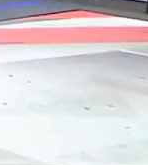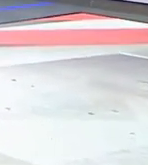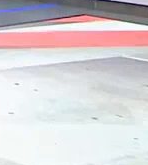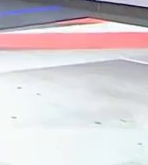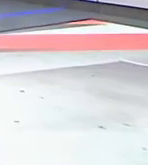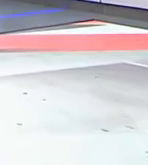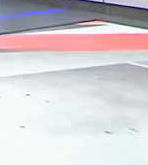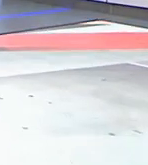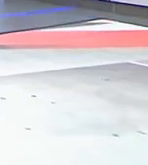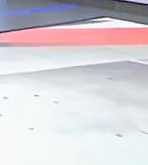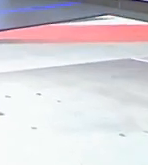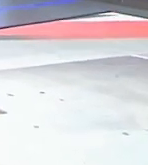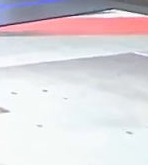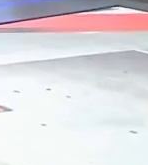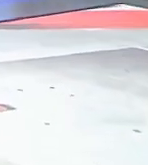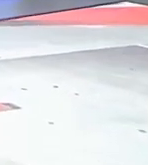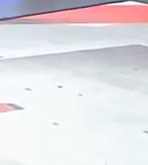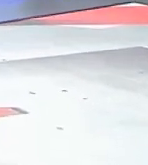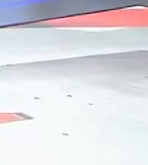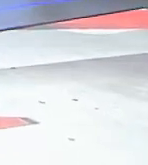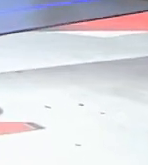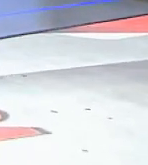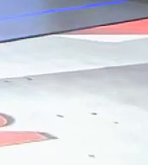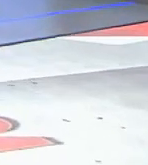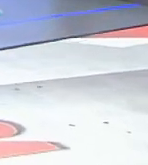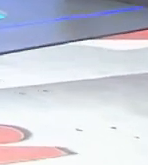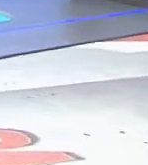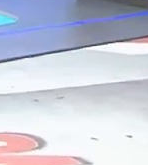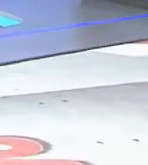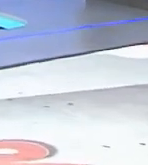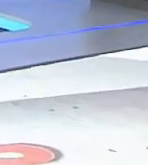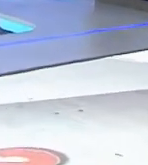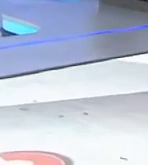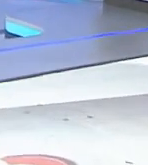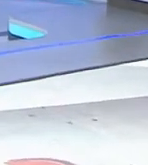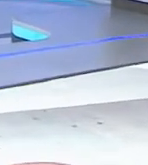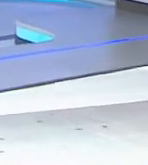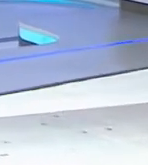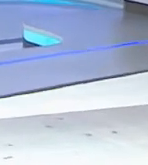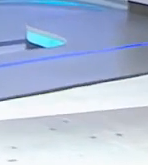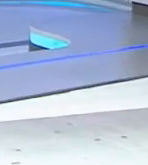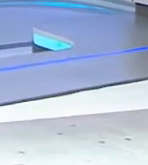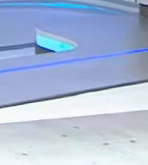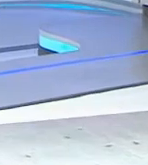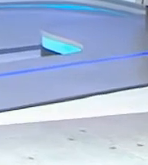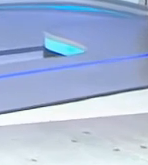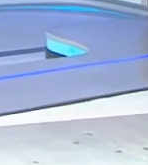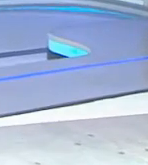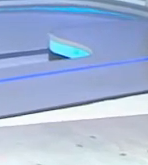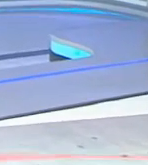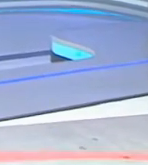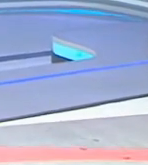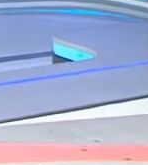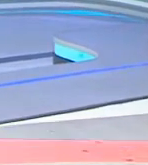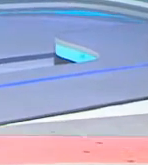6,637 ang naitala ng DOH. 5 laboratorio pa ang hindi nakapagsumite ng datos. Sa